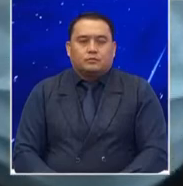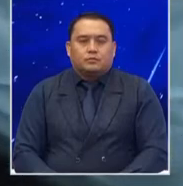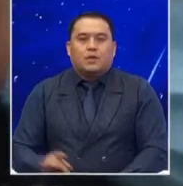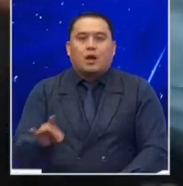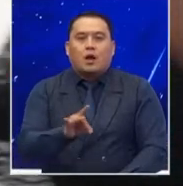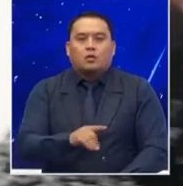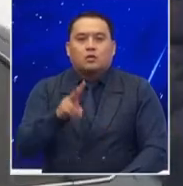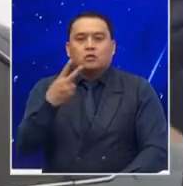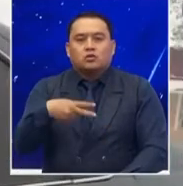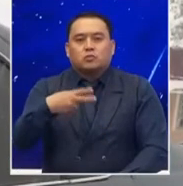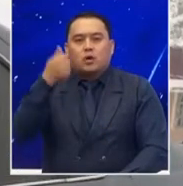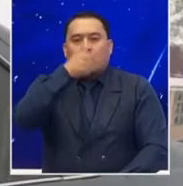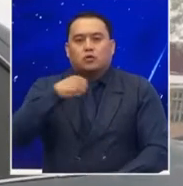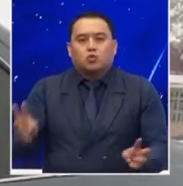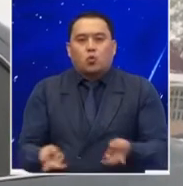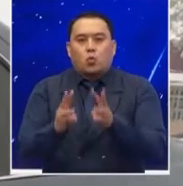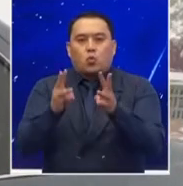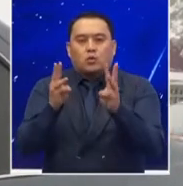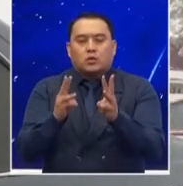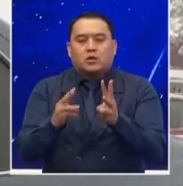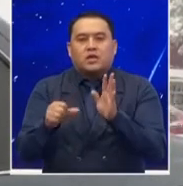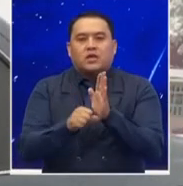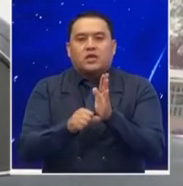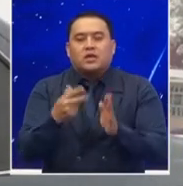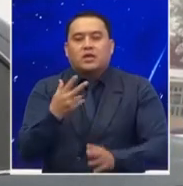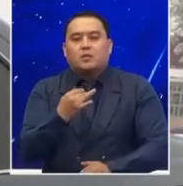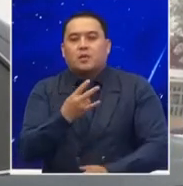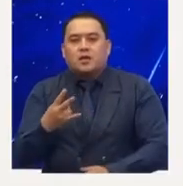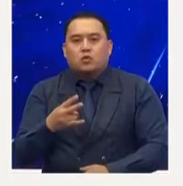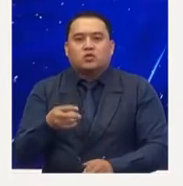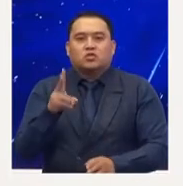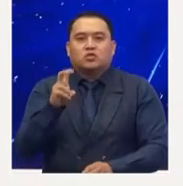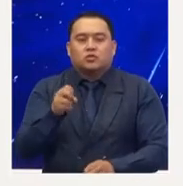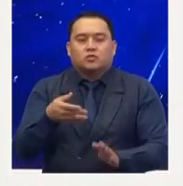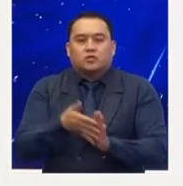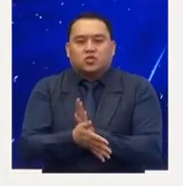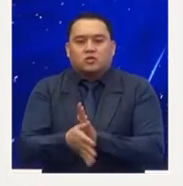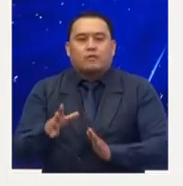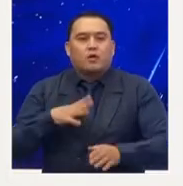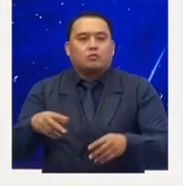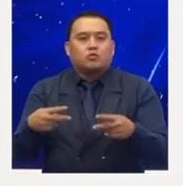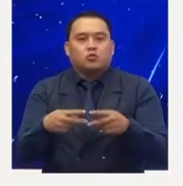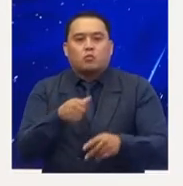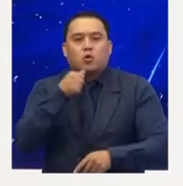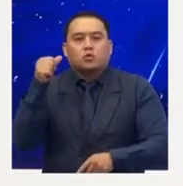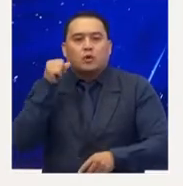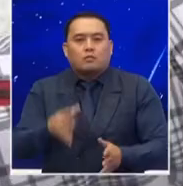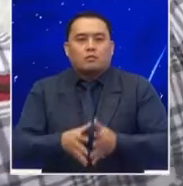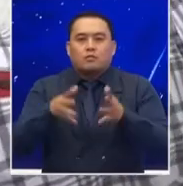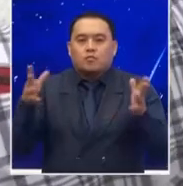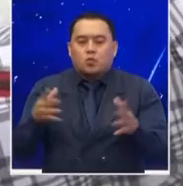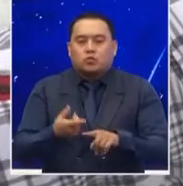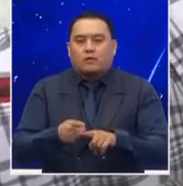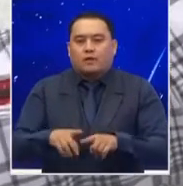Ауданда 2020 жылы өртенгі машиналардан 2 миллион 300 мың тенге шығын келген. Бұл өткен жылмен салыстырғанда 1,5 есеге артық.